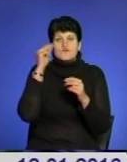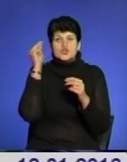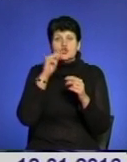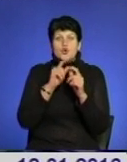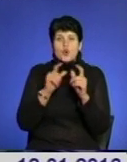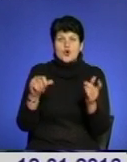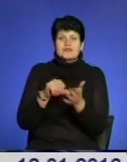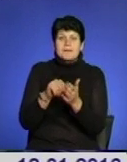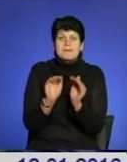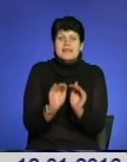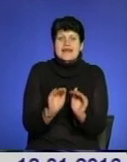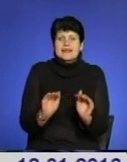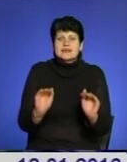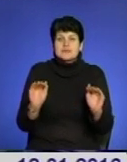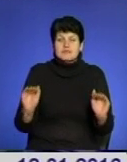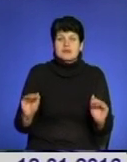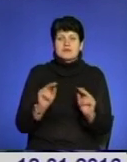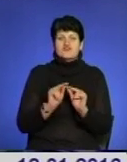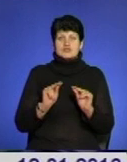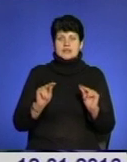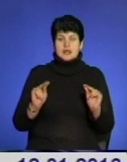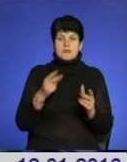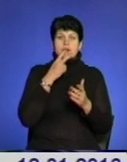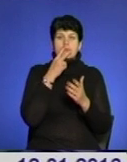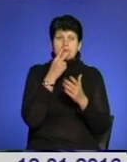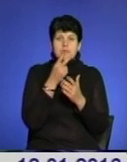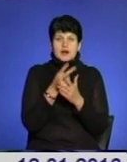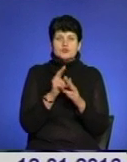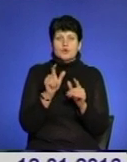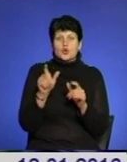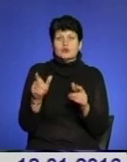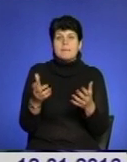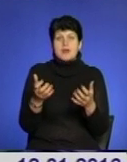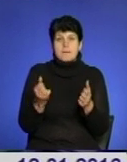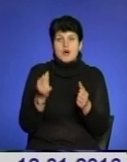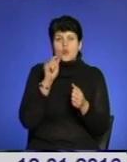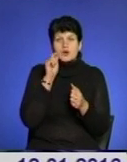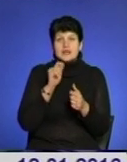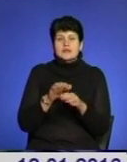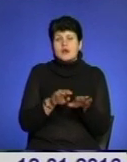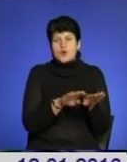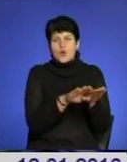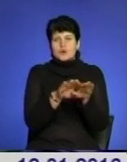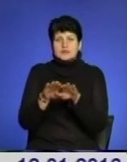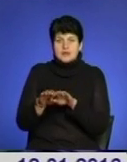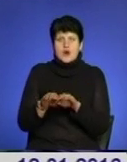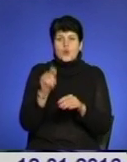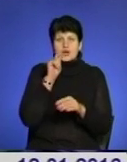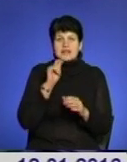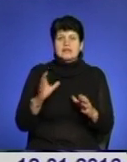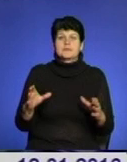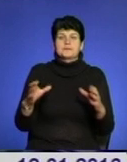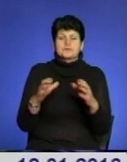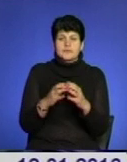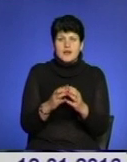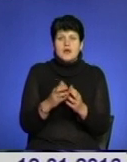перед маленькими дітьми, перед вчителями. Бачимо, що як люди сприймають Україну, одна Україна соборна, а наша мета була